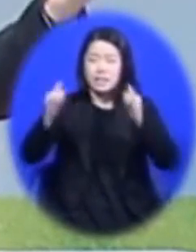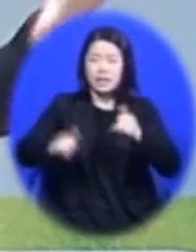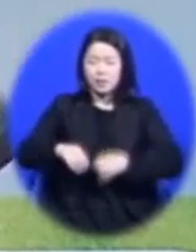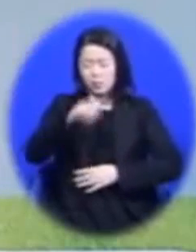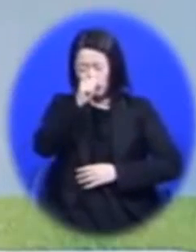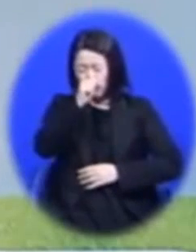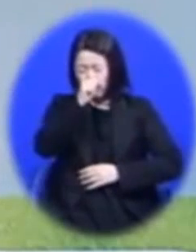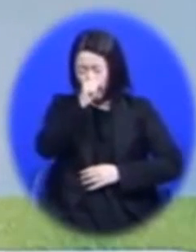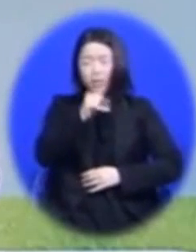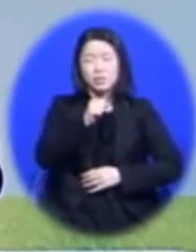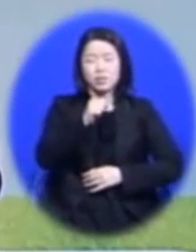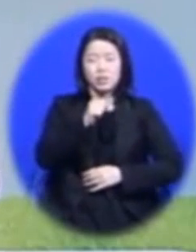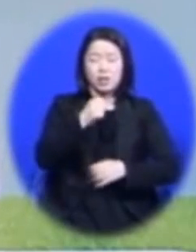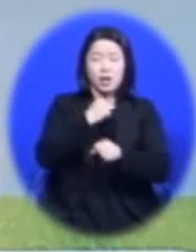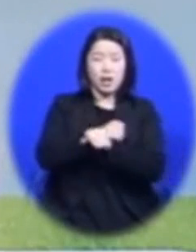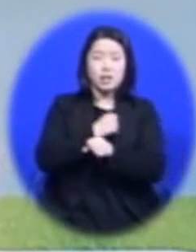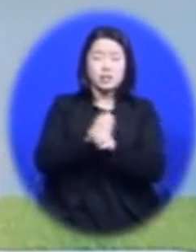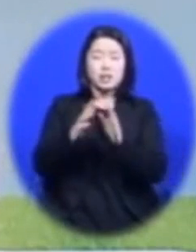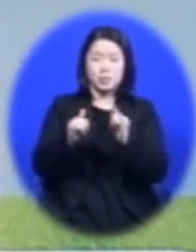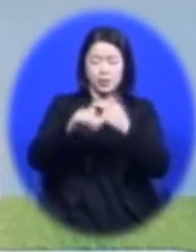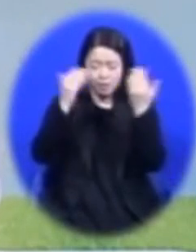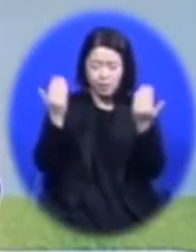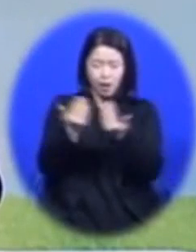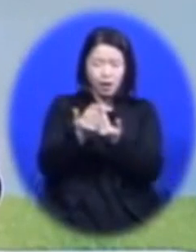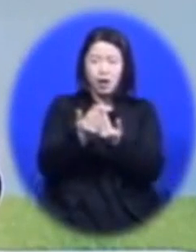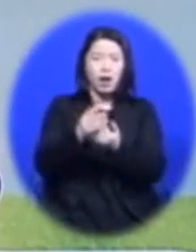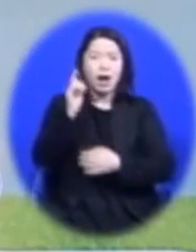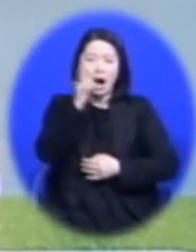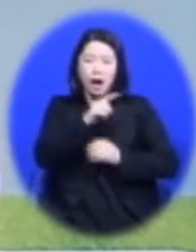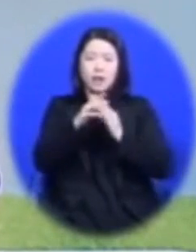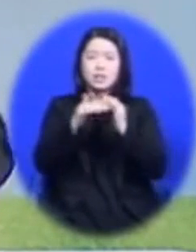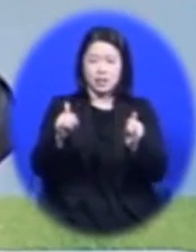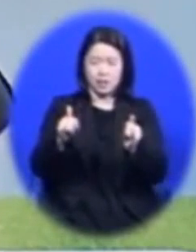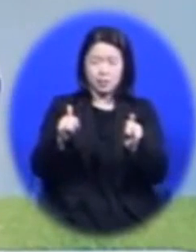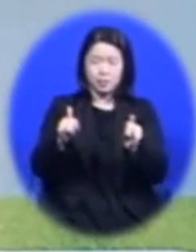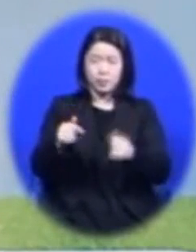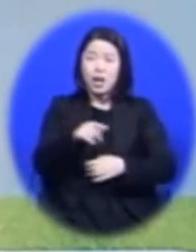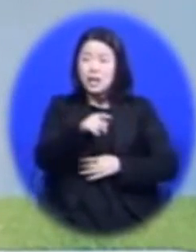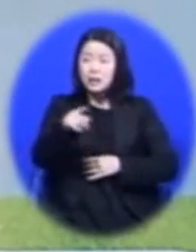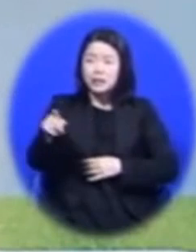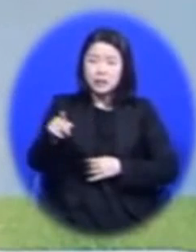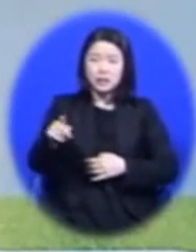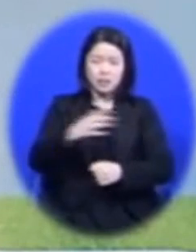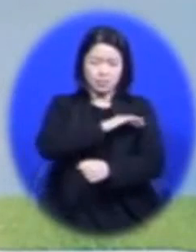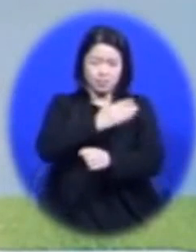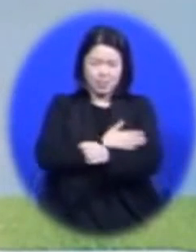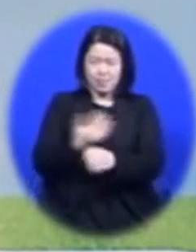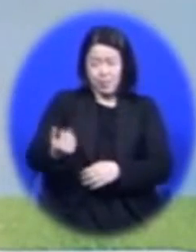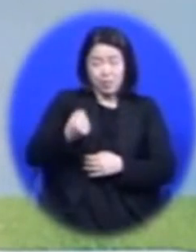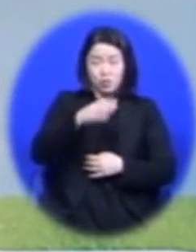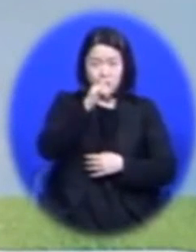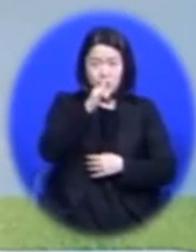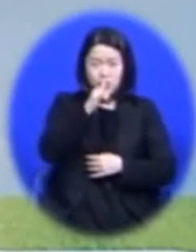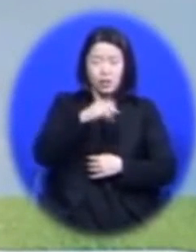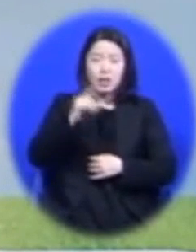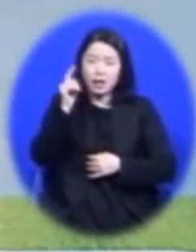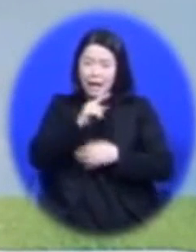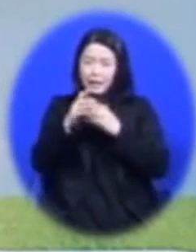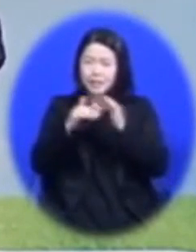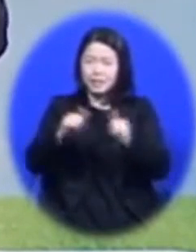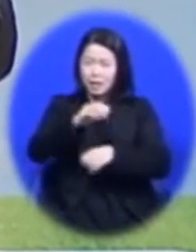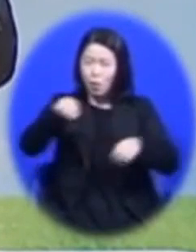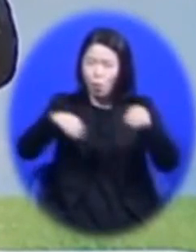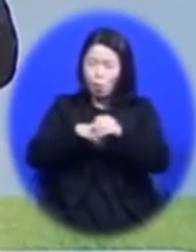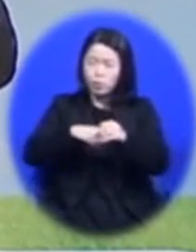지경인 사람들이 있습니다. 다 악한 사람들입니다. 그들이 득세하고 있어요. 악한 자가